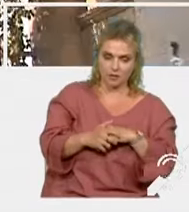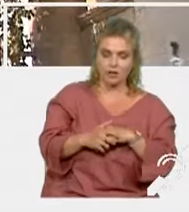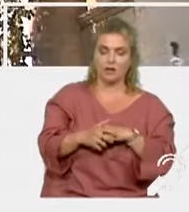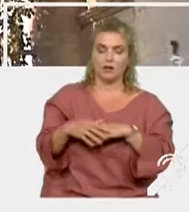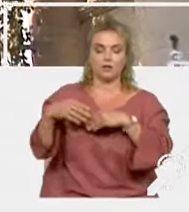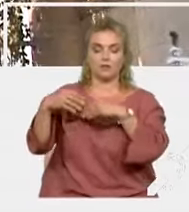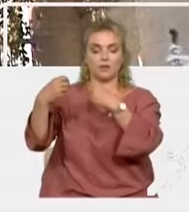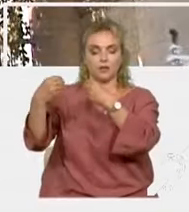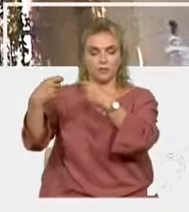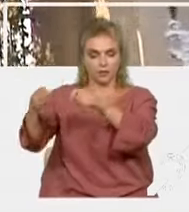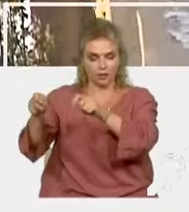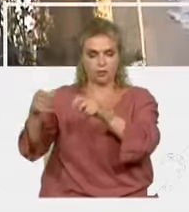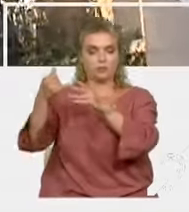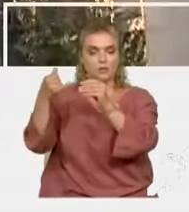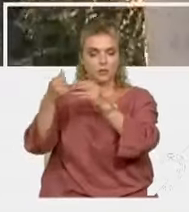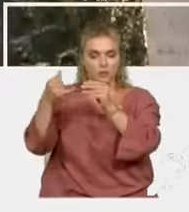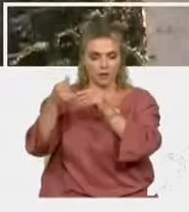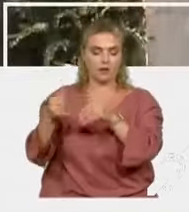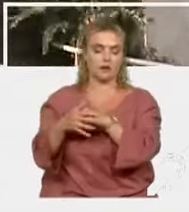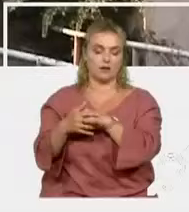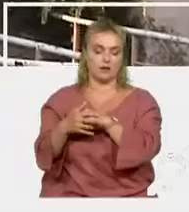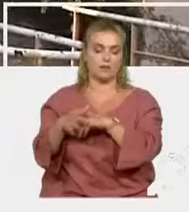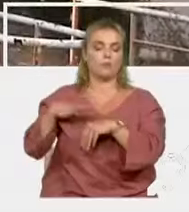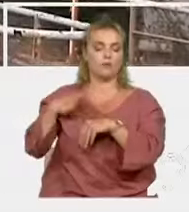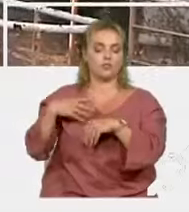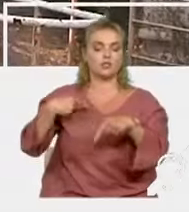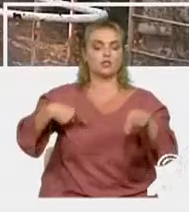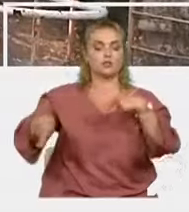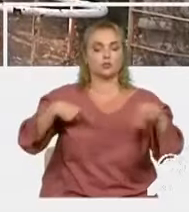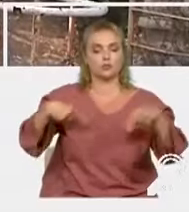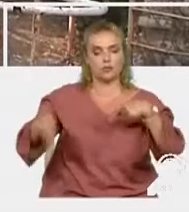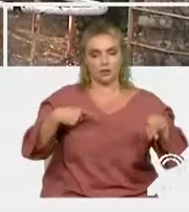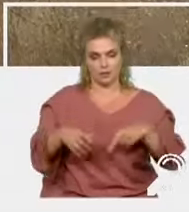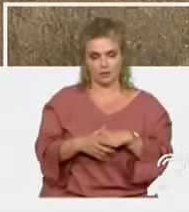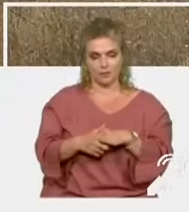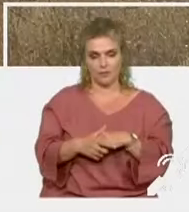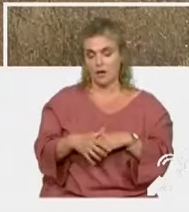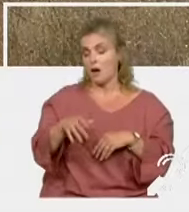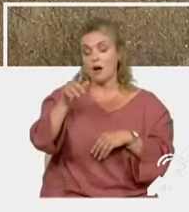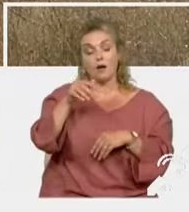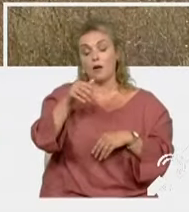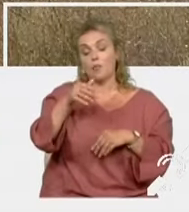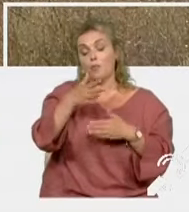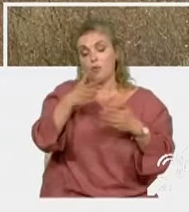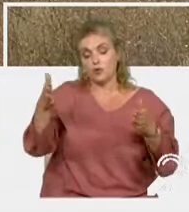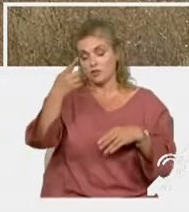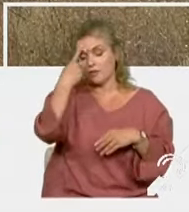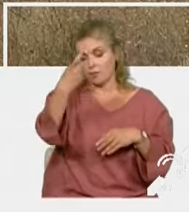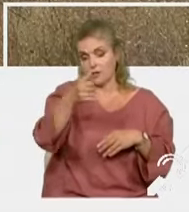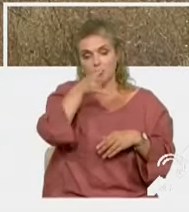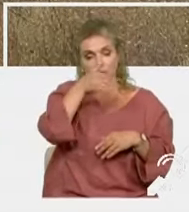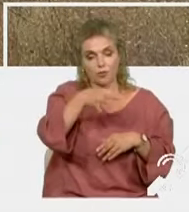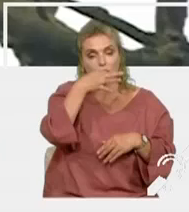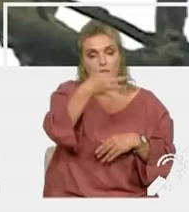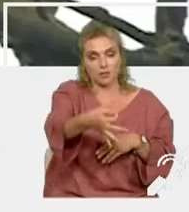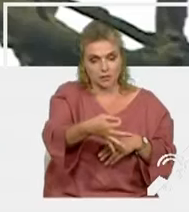finisate. Nu putem face publice informații din acel acord, deoarece legea presupune că el poate fi făcut